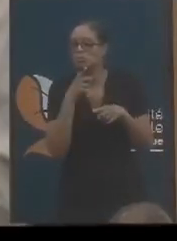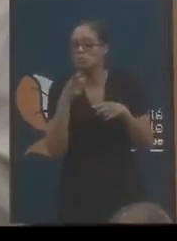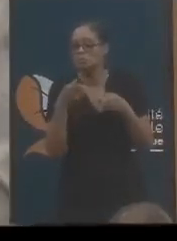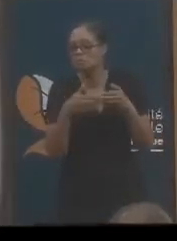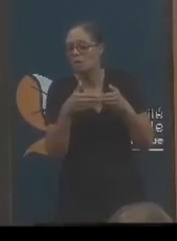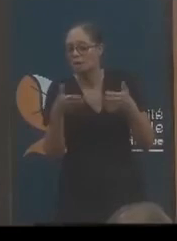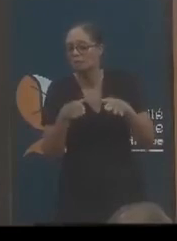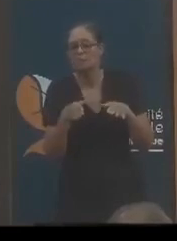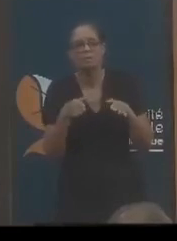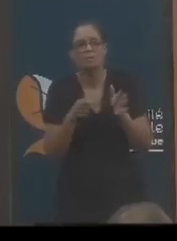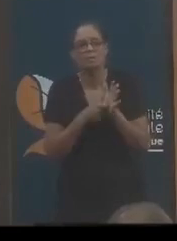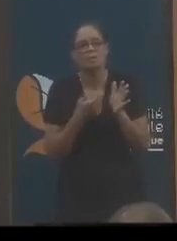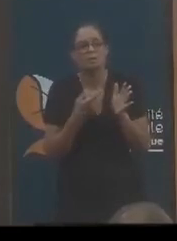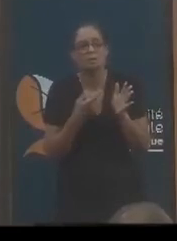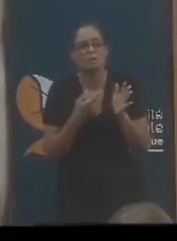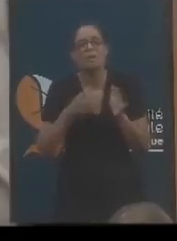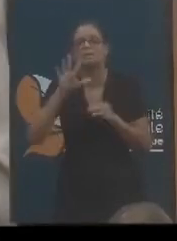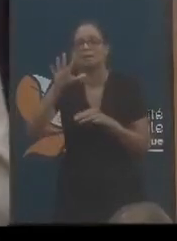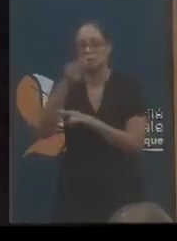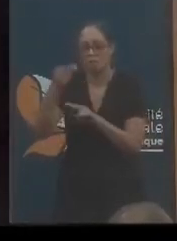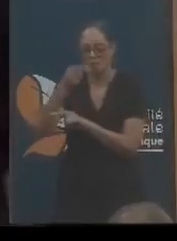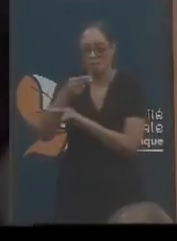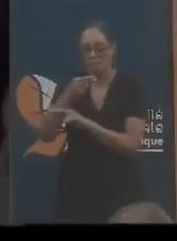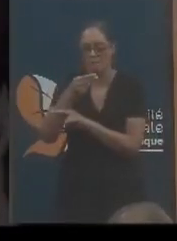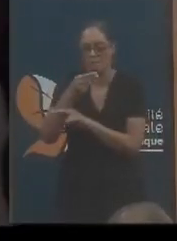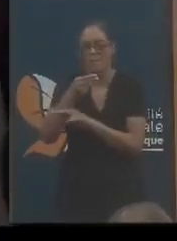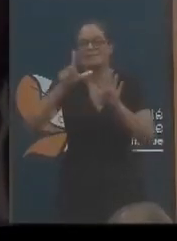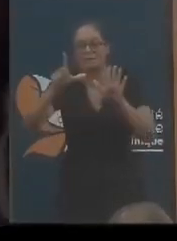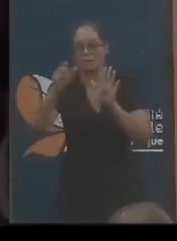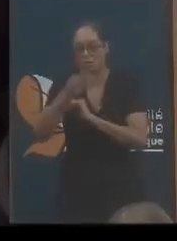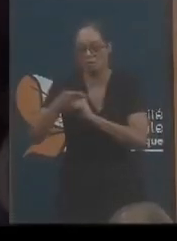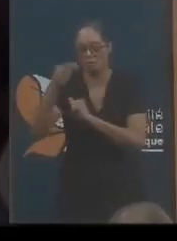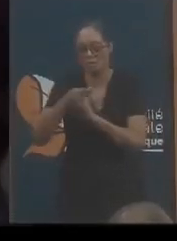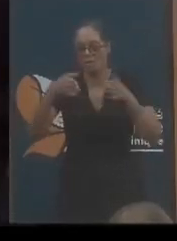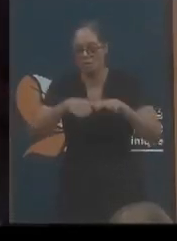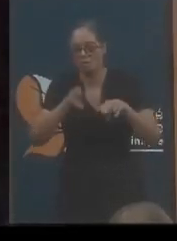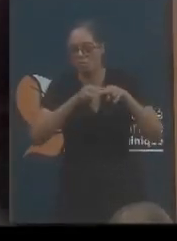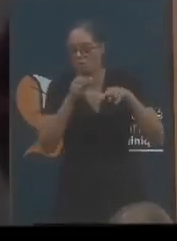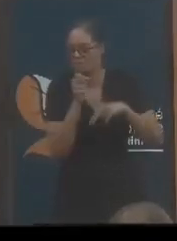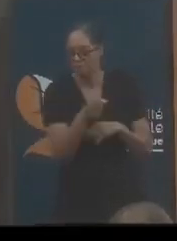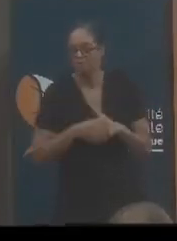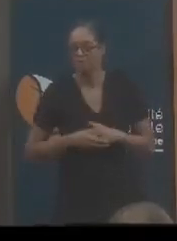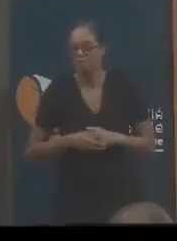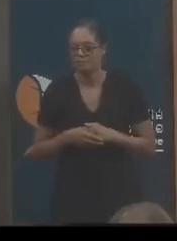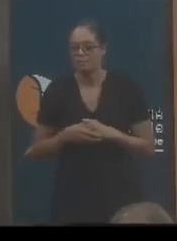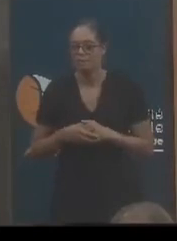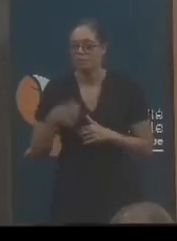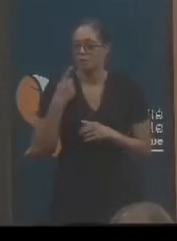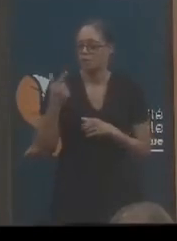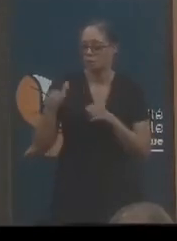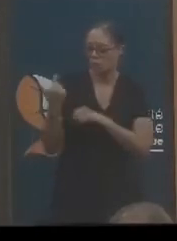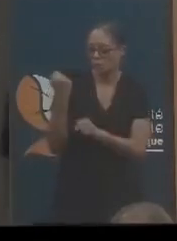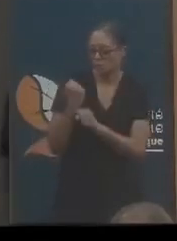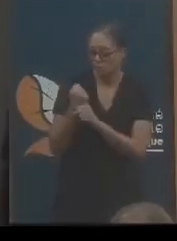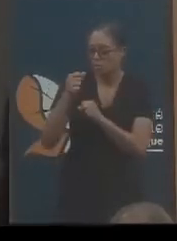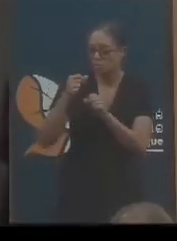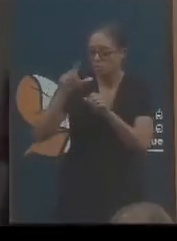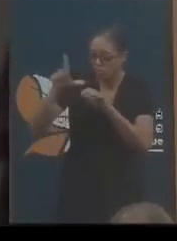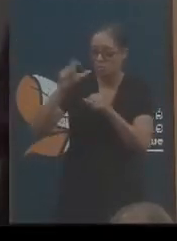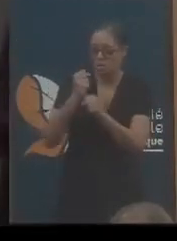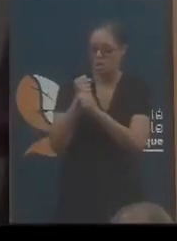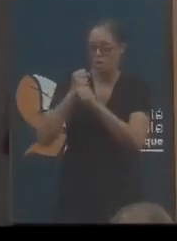Le 5 novembre, 7 novembre, réunion de chantier. Parce que ça fait 2 ans que j'étudie la solution pour pouvoir